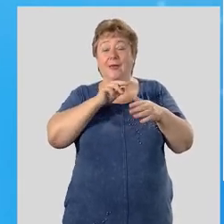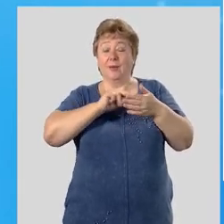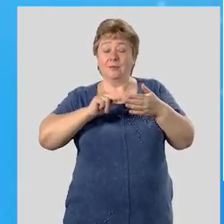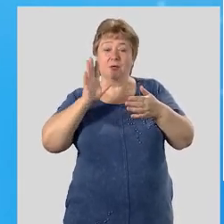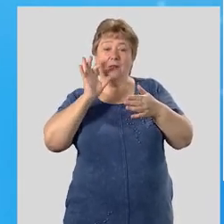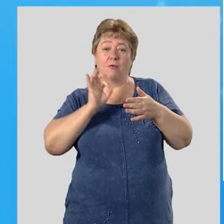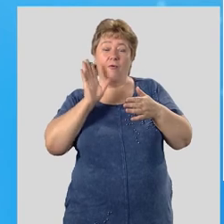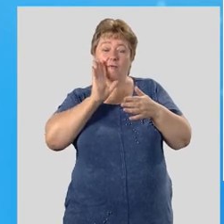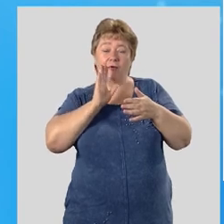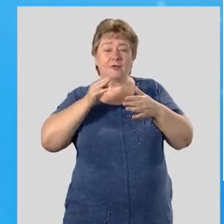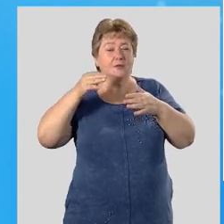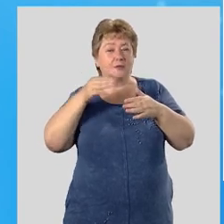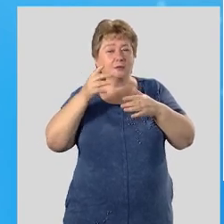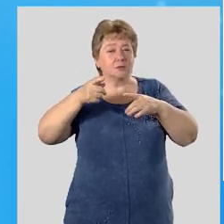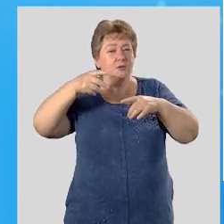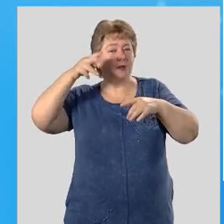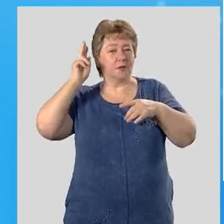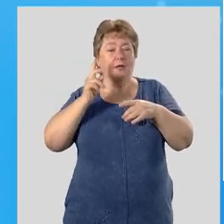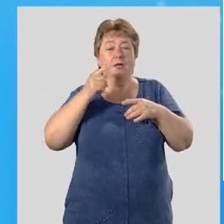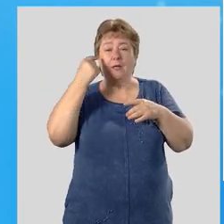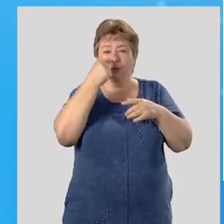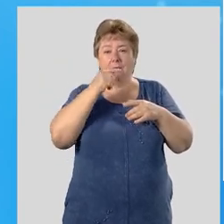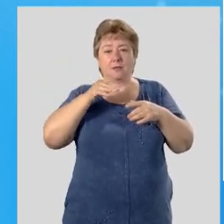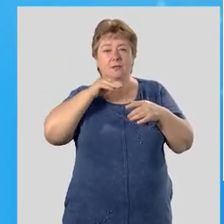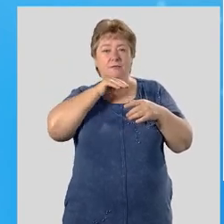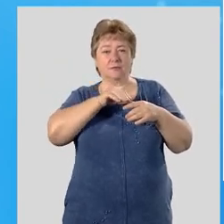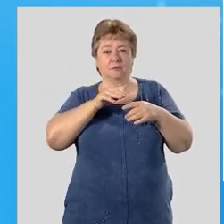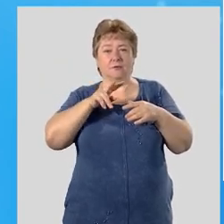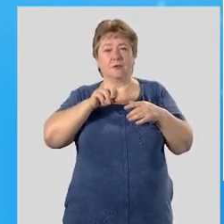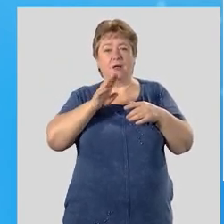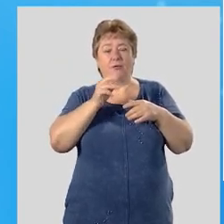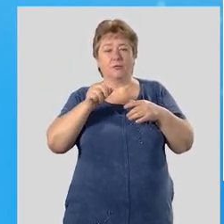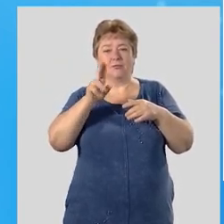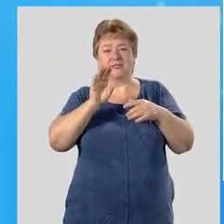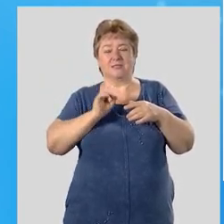воде более 2500 лет назад китайский философ Лао Цзы.